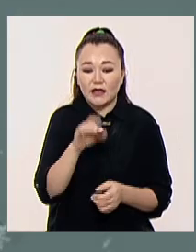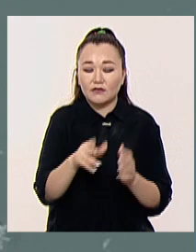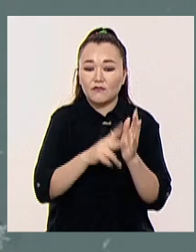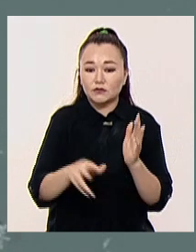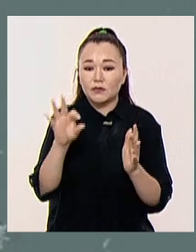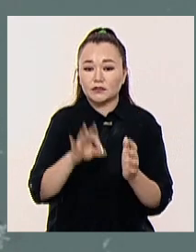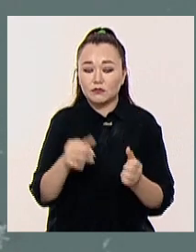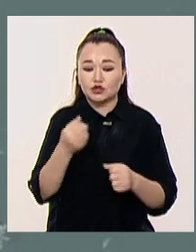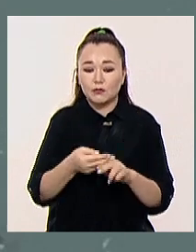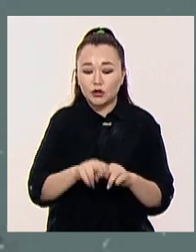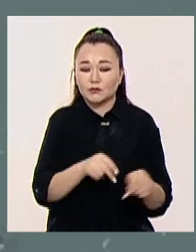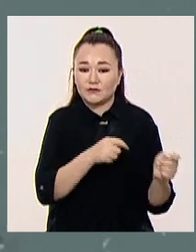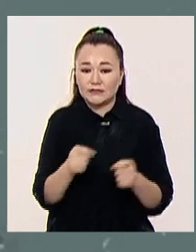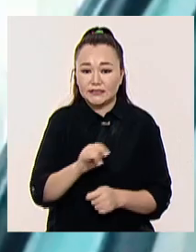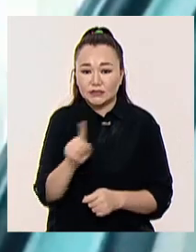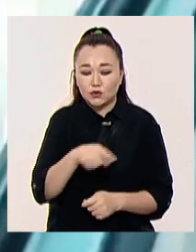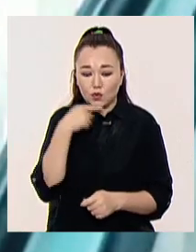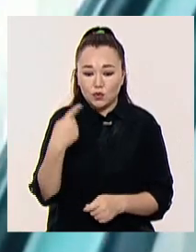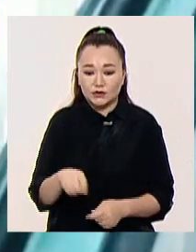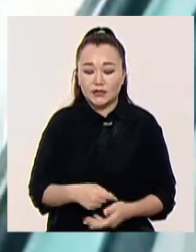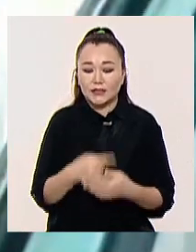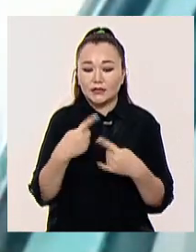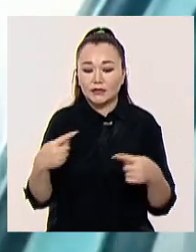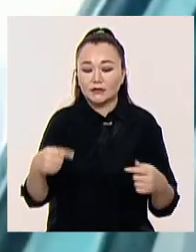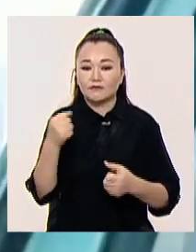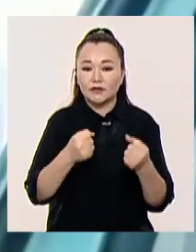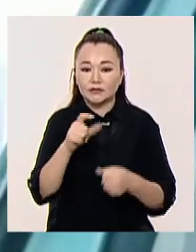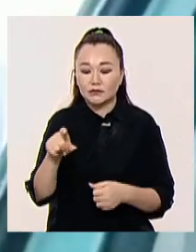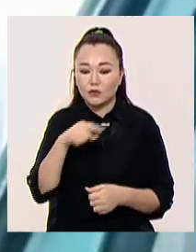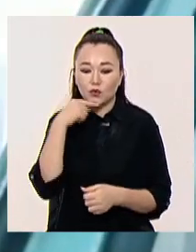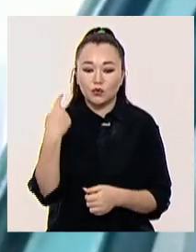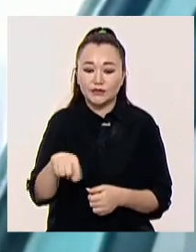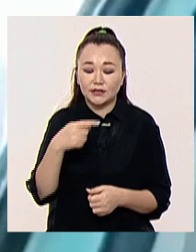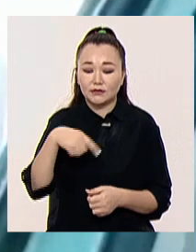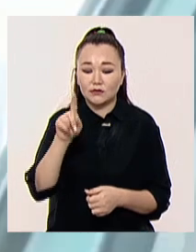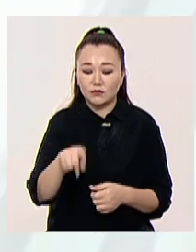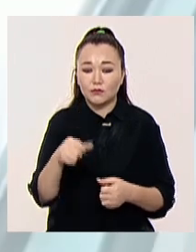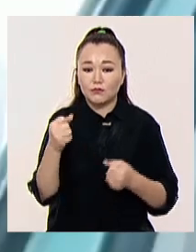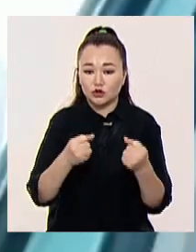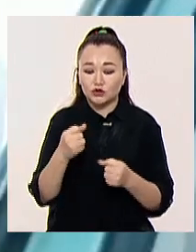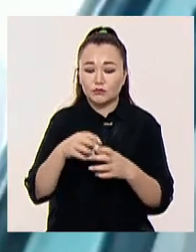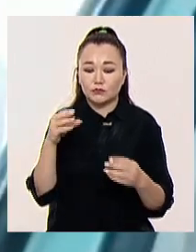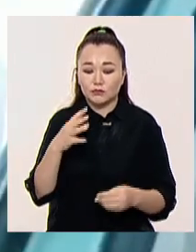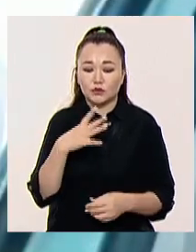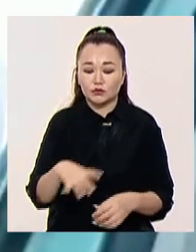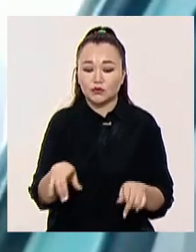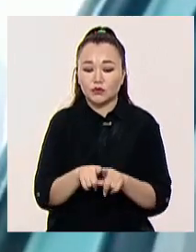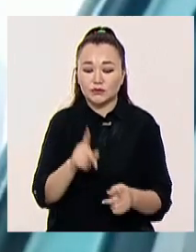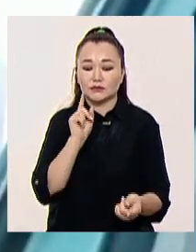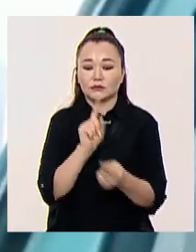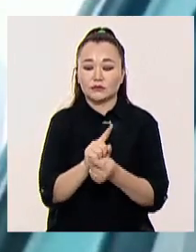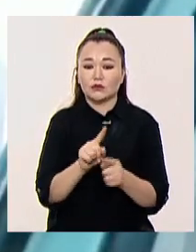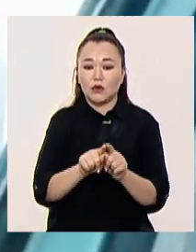80% машин поэтому завезли из России. Некоторым водителям российских автомобилей придется столкнуться с